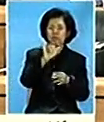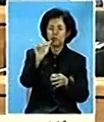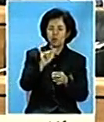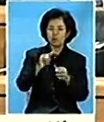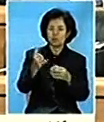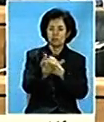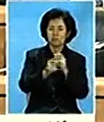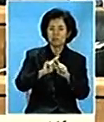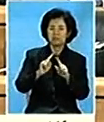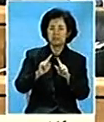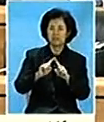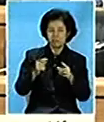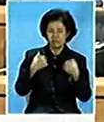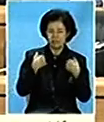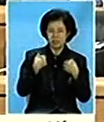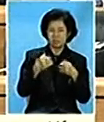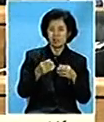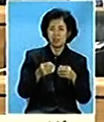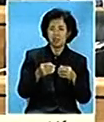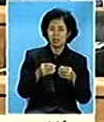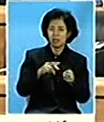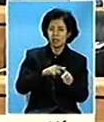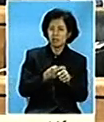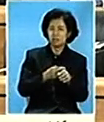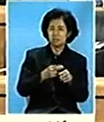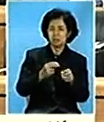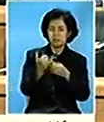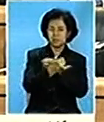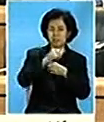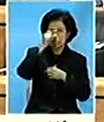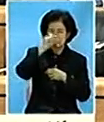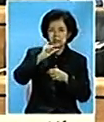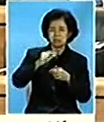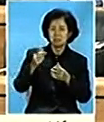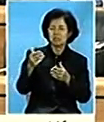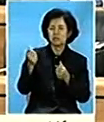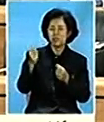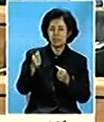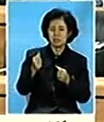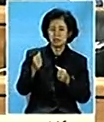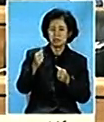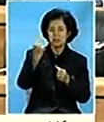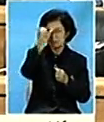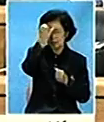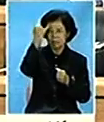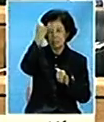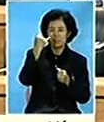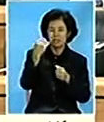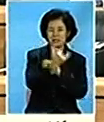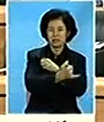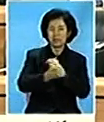ศก็กำลังสะบักสะบอมนะครับโดยเฉพาะประเทศกรีซก็ดีสเปนก็ดีอิตาลีก็ดีในหลายประเทศ